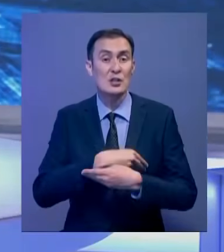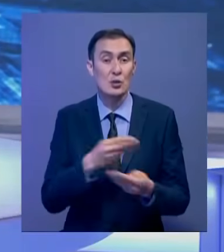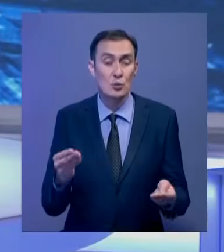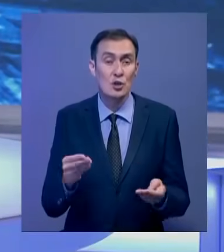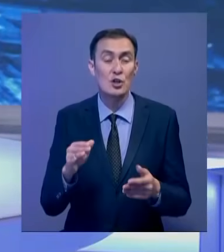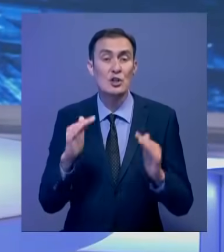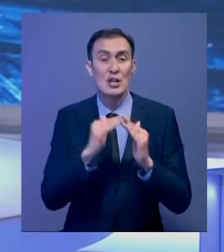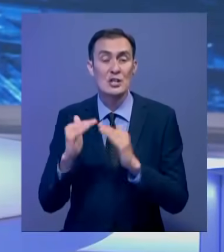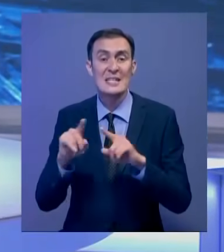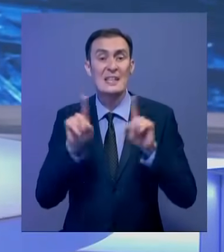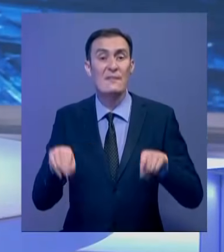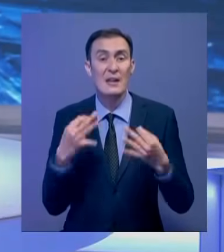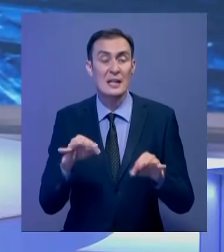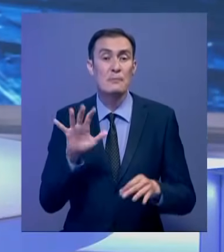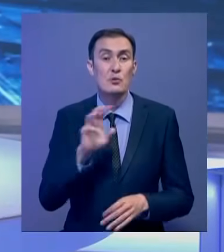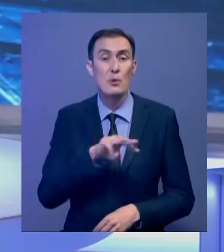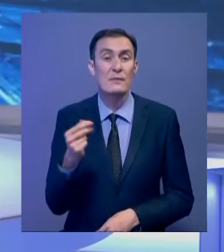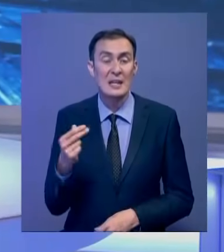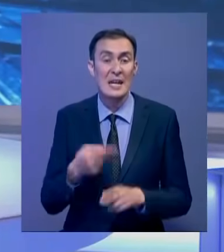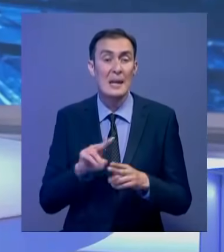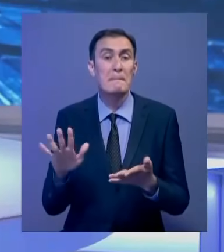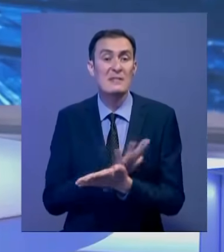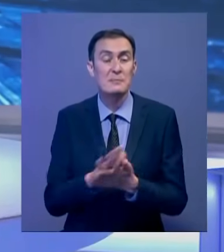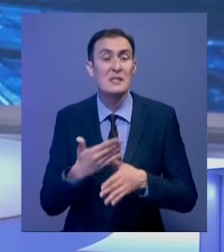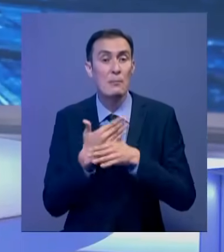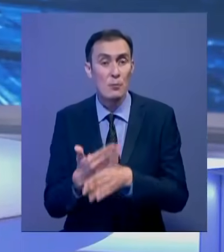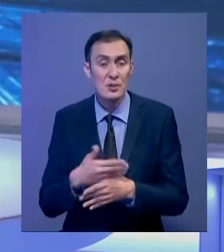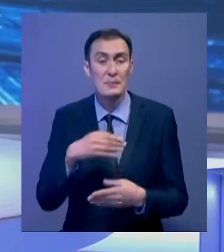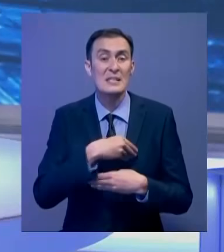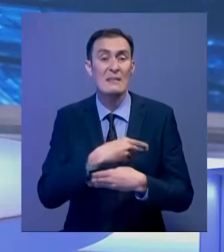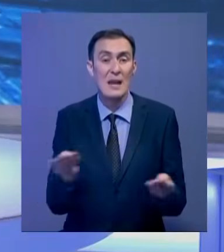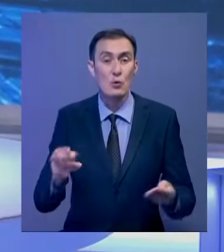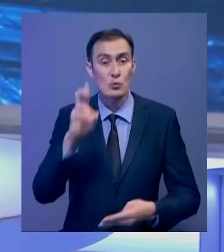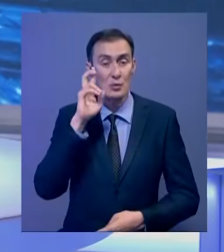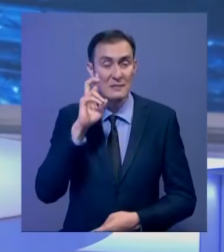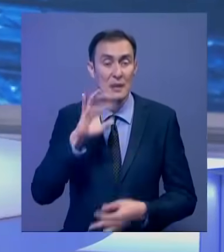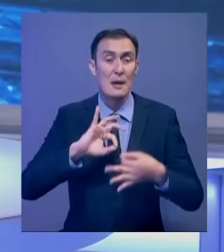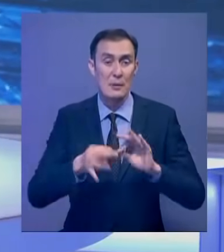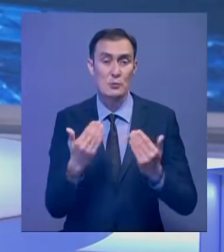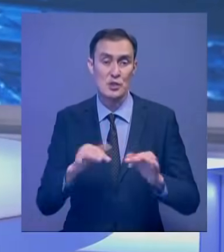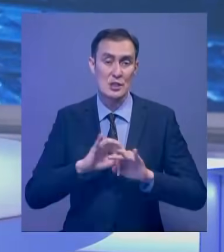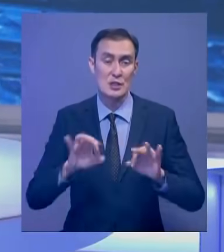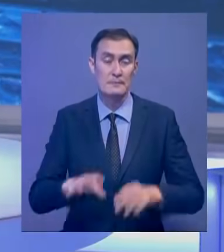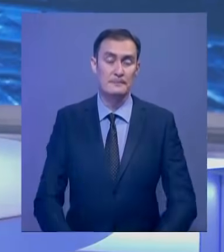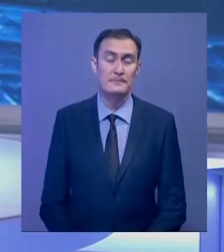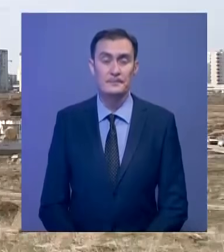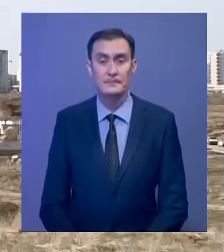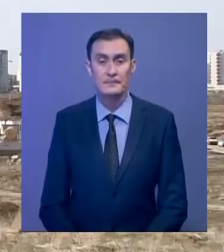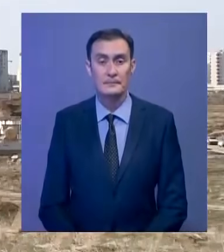жилищные сертификаты на 500 миллионов тенге. Речь идет о безвозмездной помощи, предоставляемой государством. Подробнее в следующем трейлере.